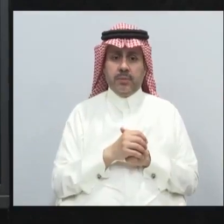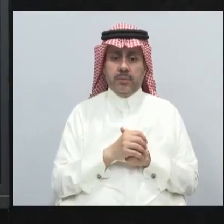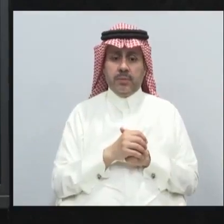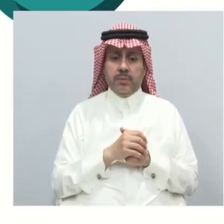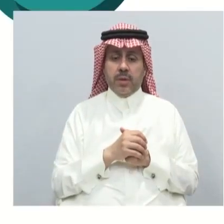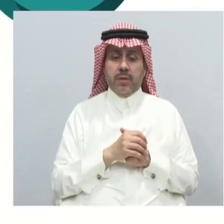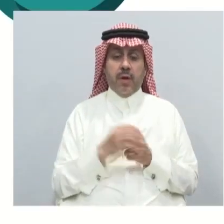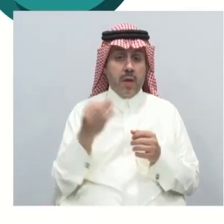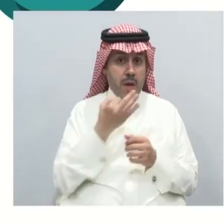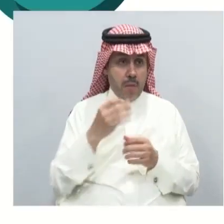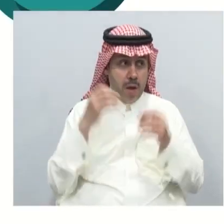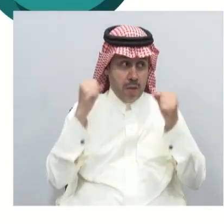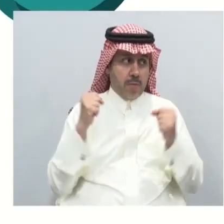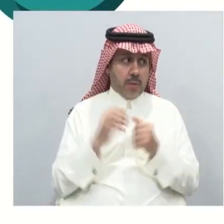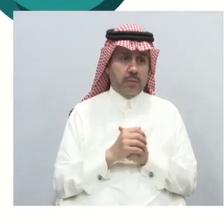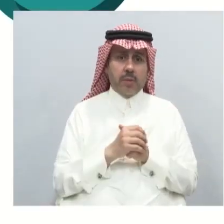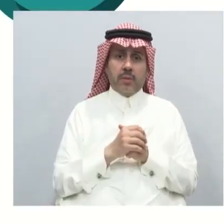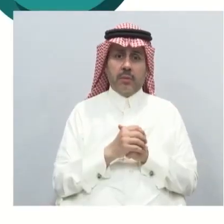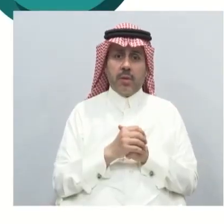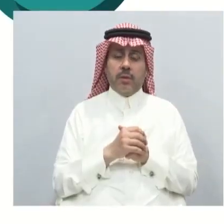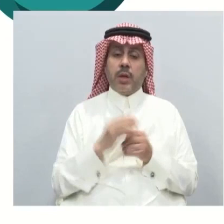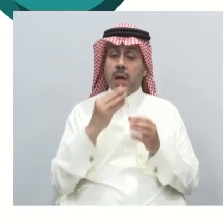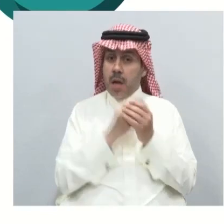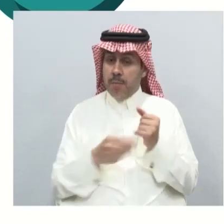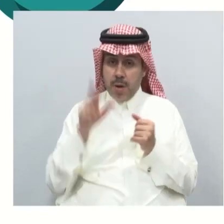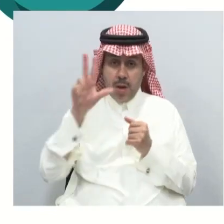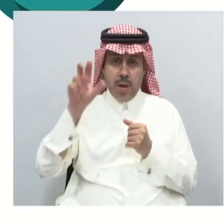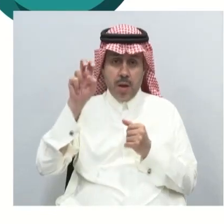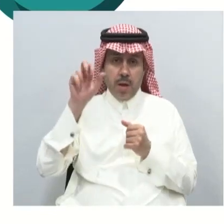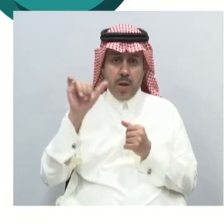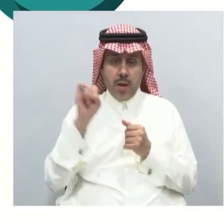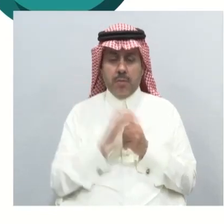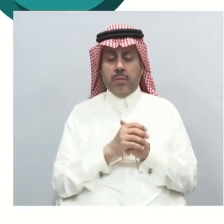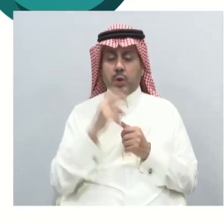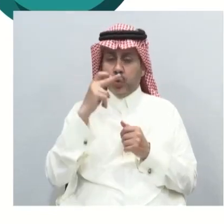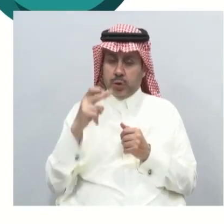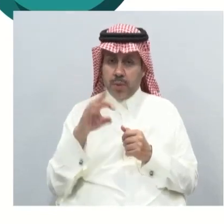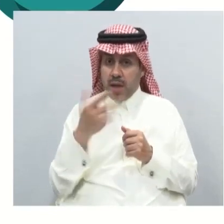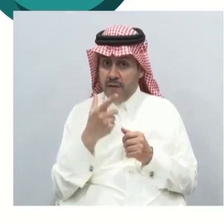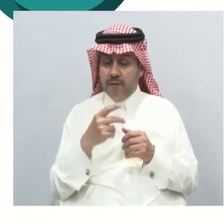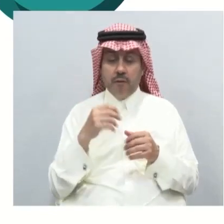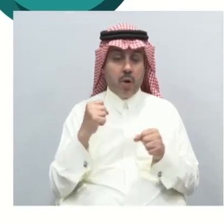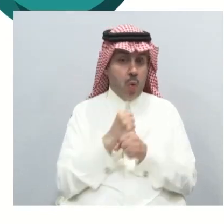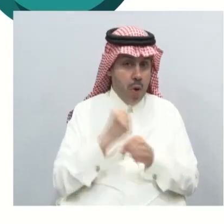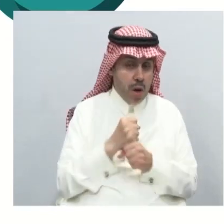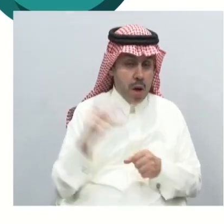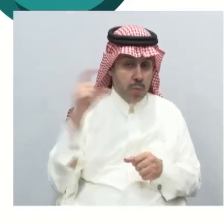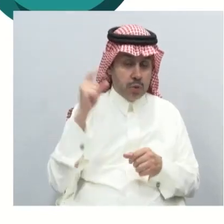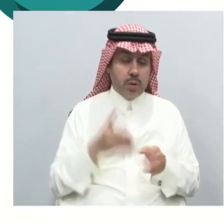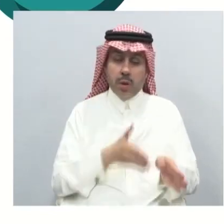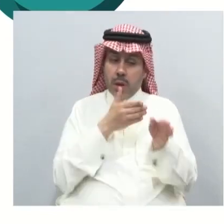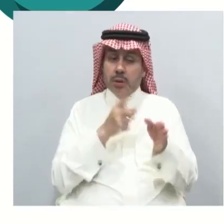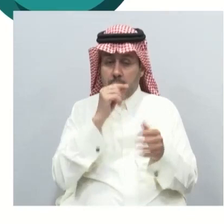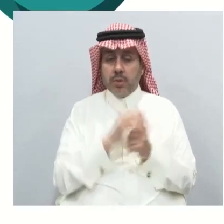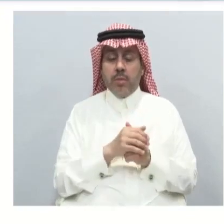باطنا فهذا كلام عظيم من ابن القيم يجيب لنا عن هذا السؤال كيف يحقق المسلم الانقياد لله